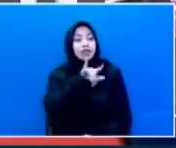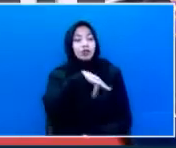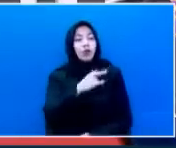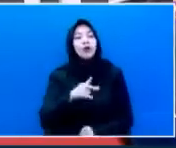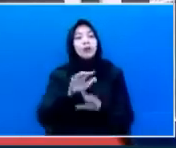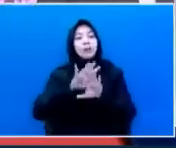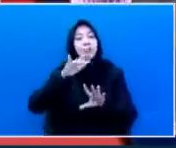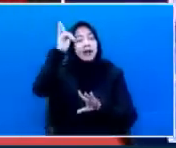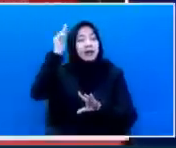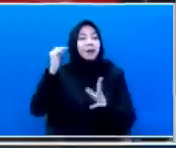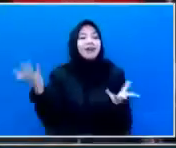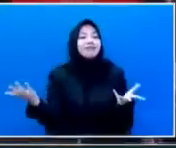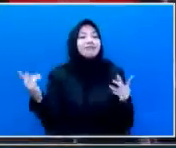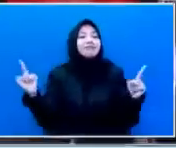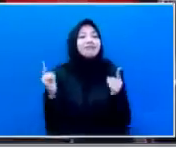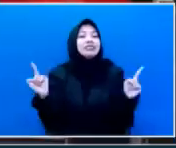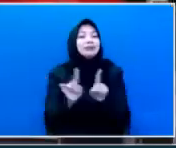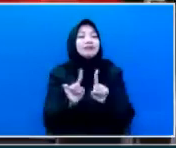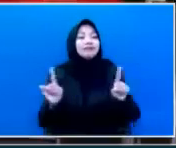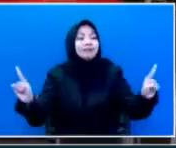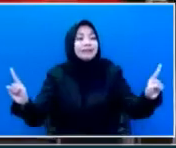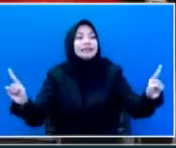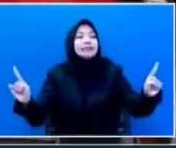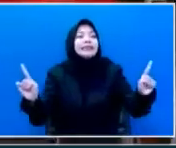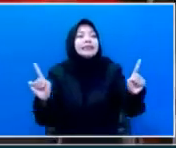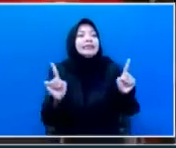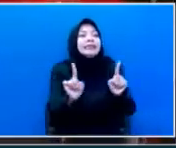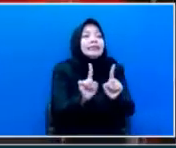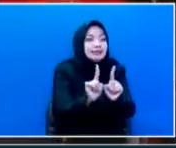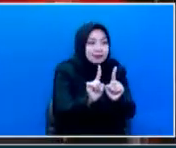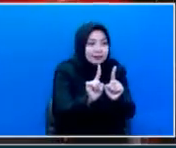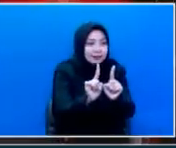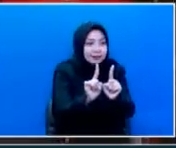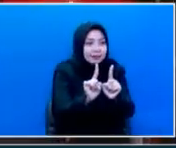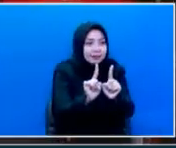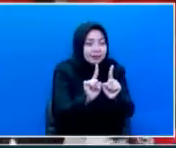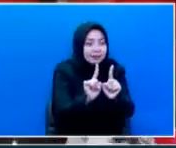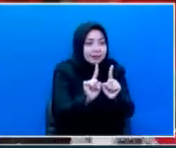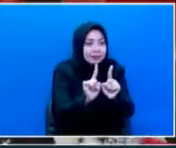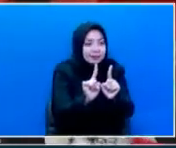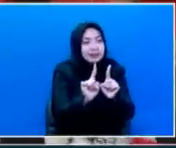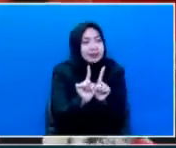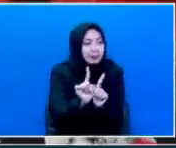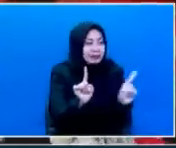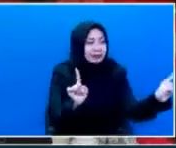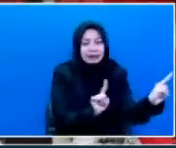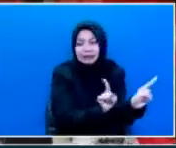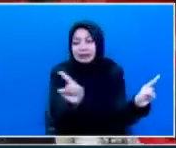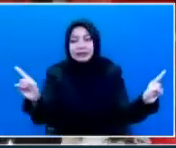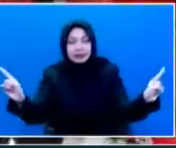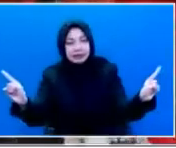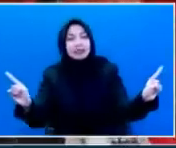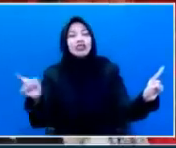utamanya yaitu P perjuangan he jadi menurut saya perlu rekonsiliasi masih cari ee solusi yang bersifat